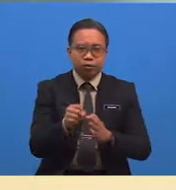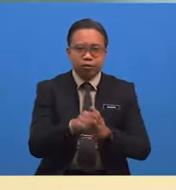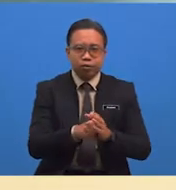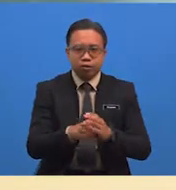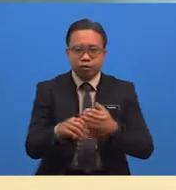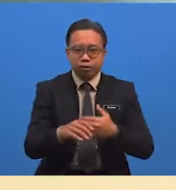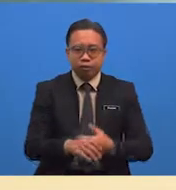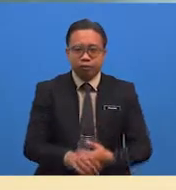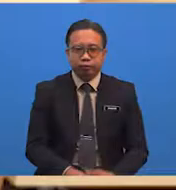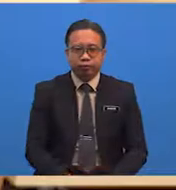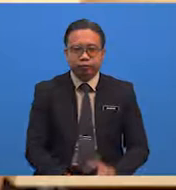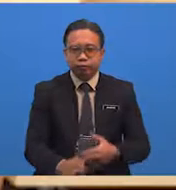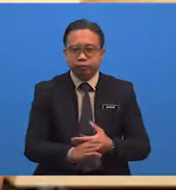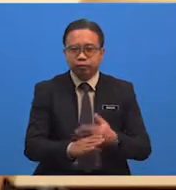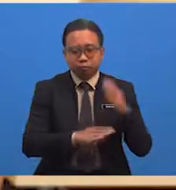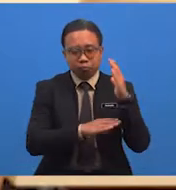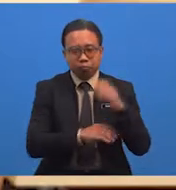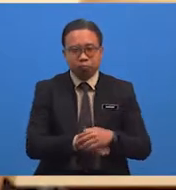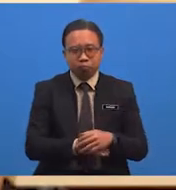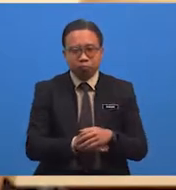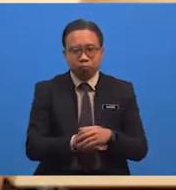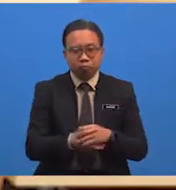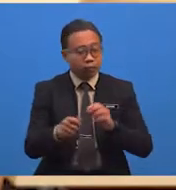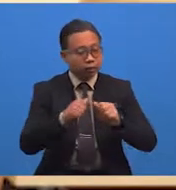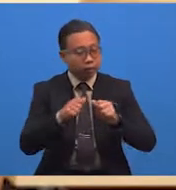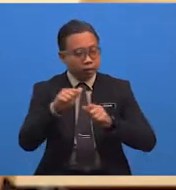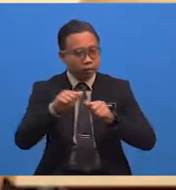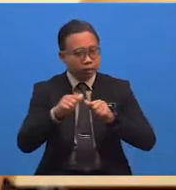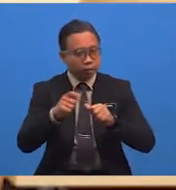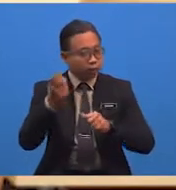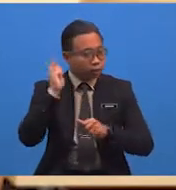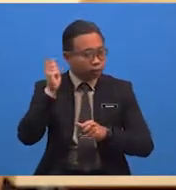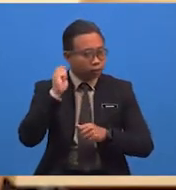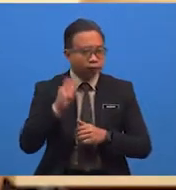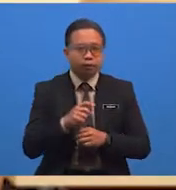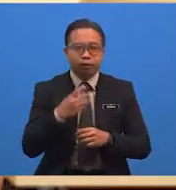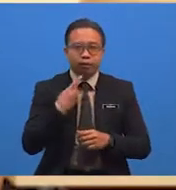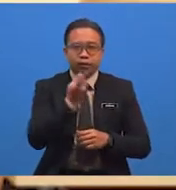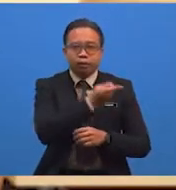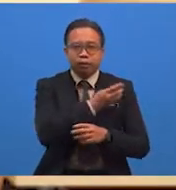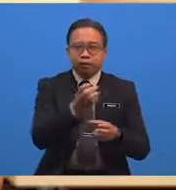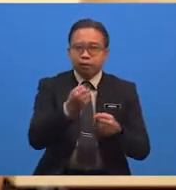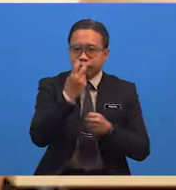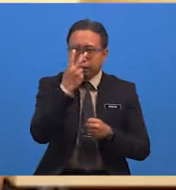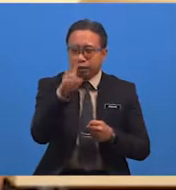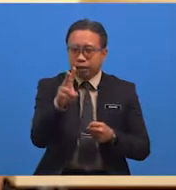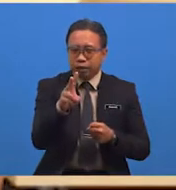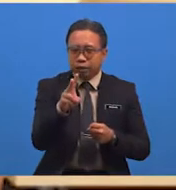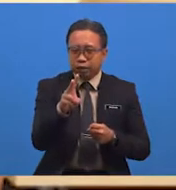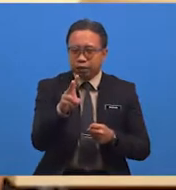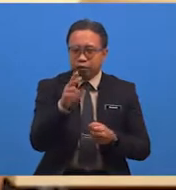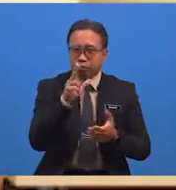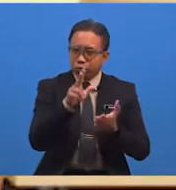Ha, senang kan? Daripada aktiviti penerokaan tadi, kita dapat lihat pembuktian